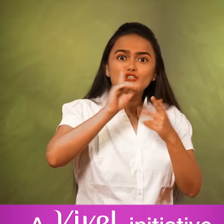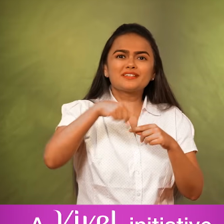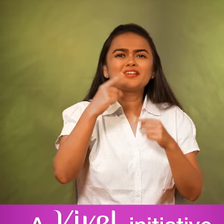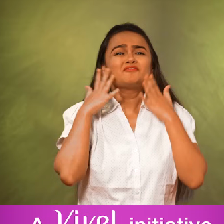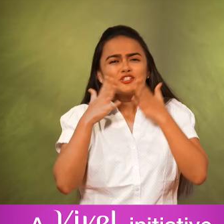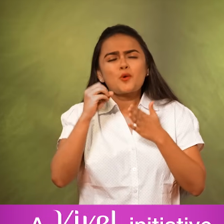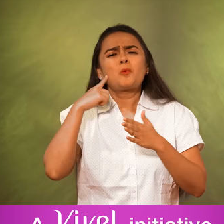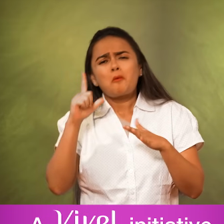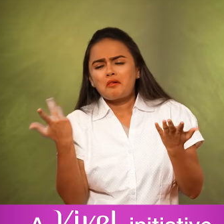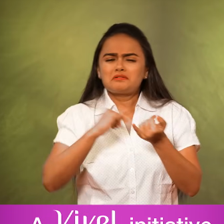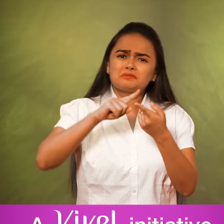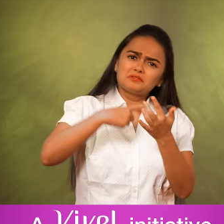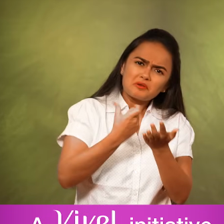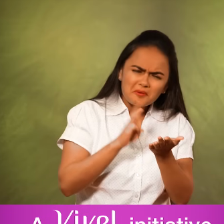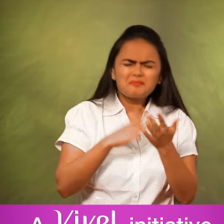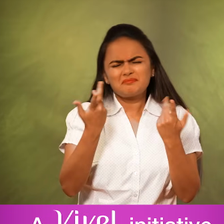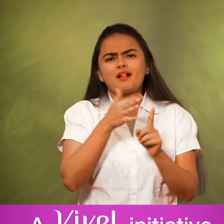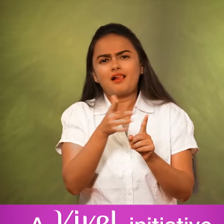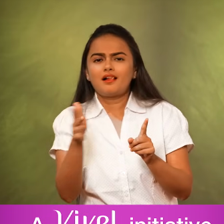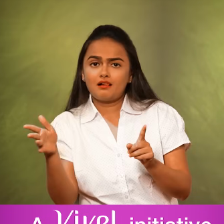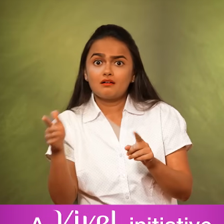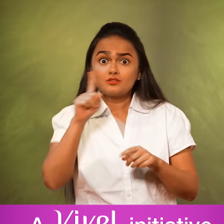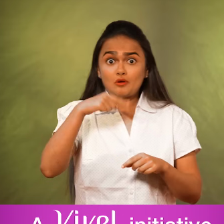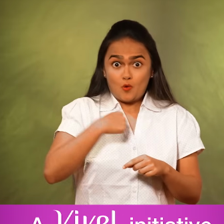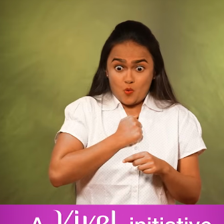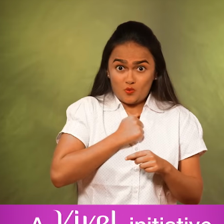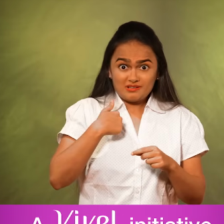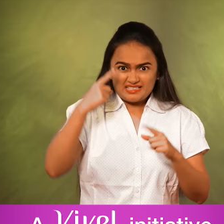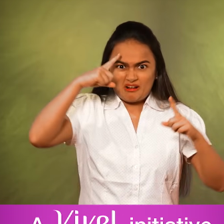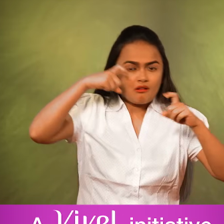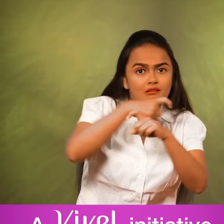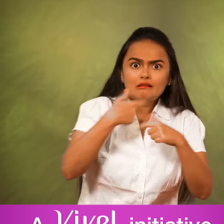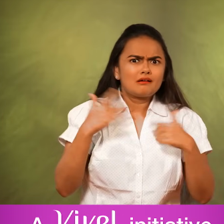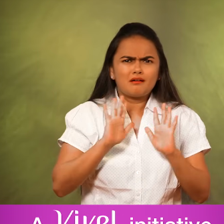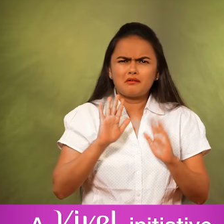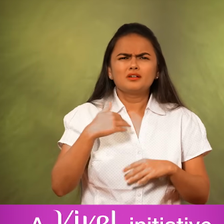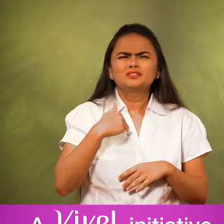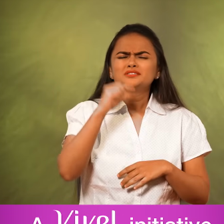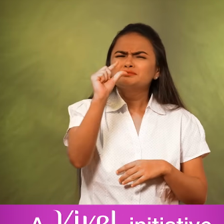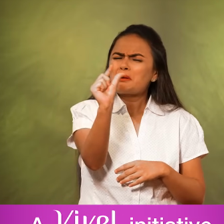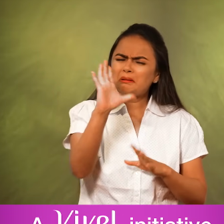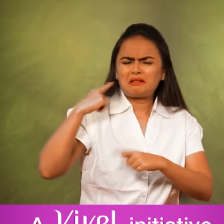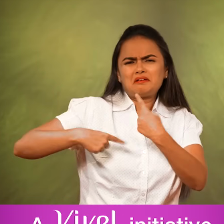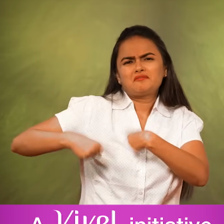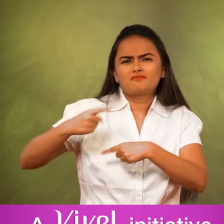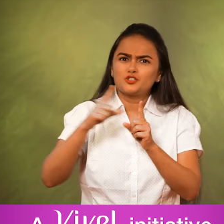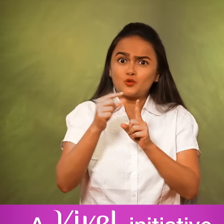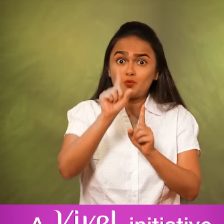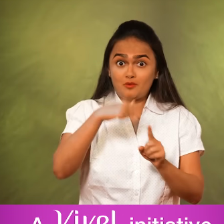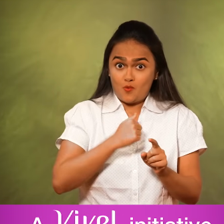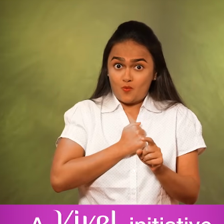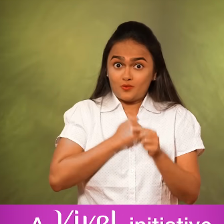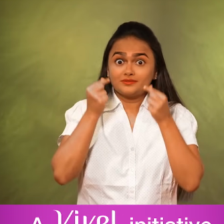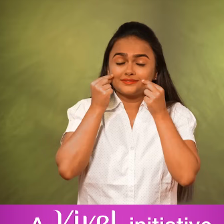बाद I go with facial oils, the serums, and the whole routine. Although my skin routine is not very complex, बहुत छोटा सा ये routine